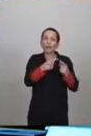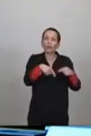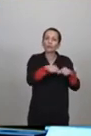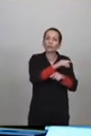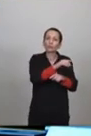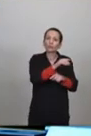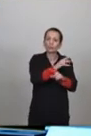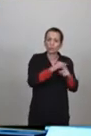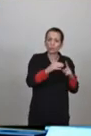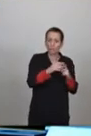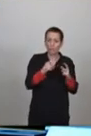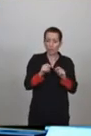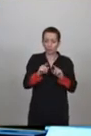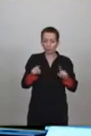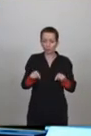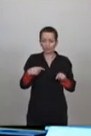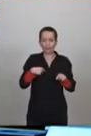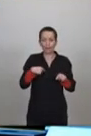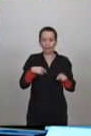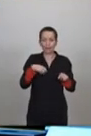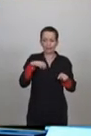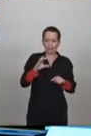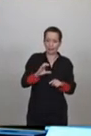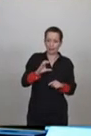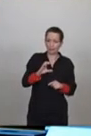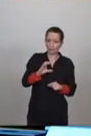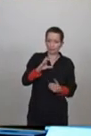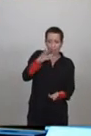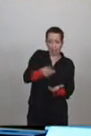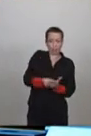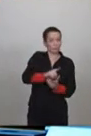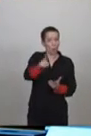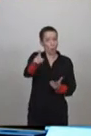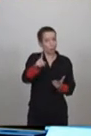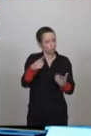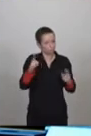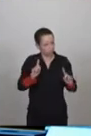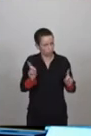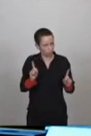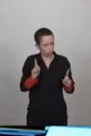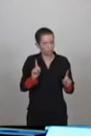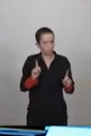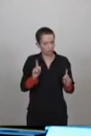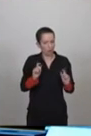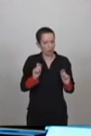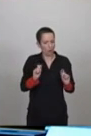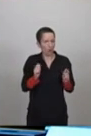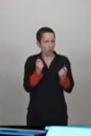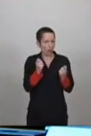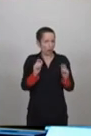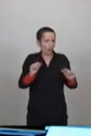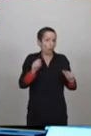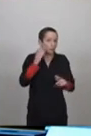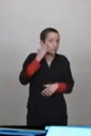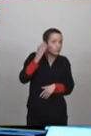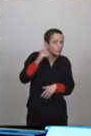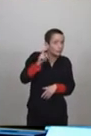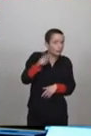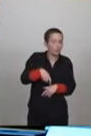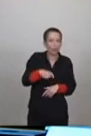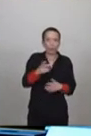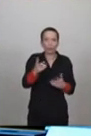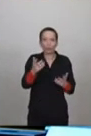sociale, le budget dont nous disposions n'est pas épuisé, loin s'en faut. Et que par conséquent, s'il faut